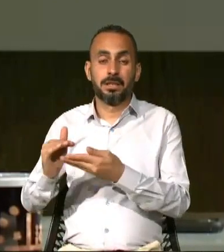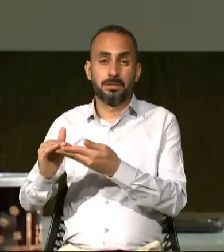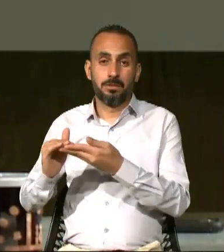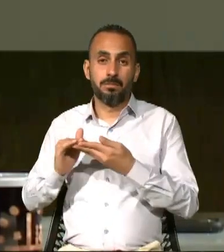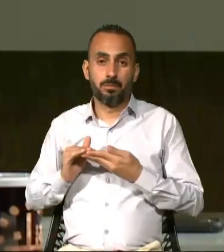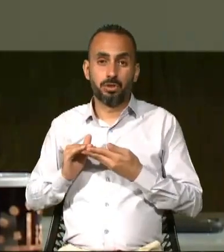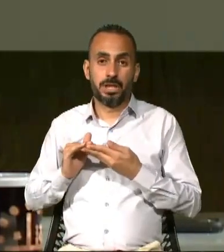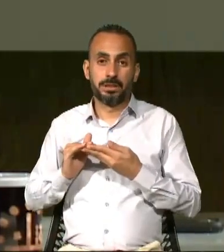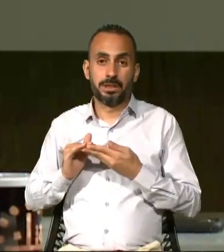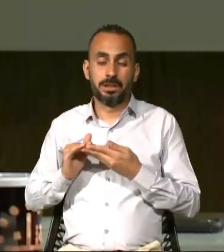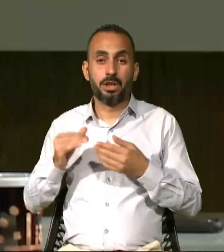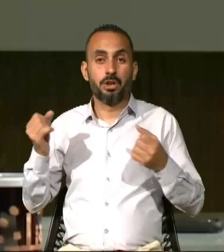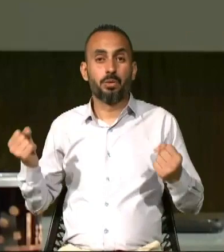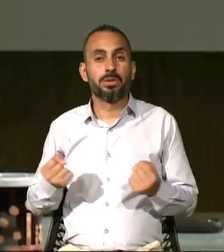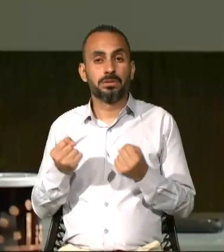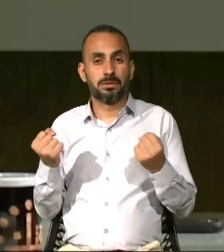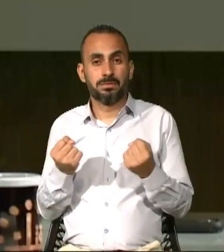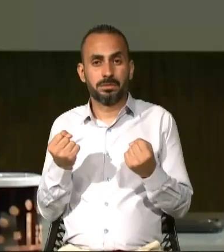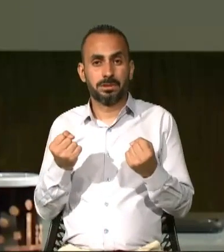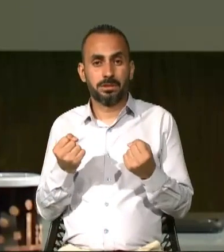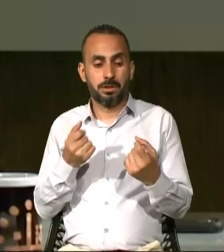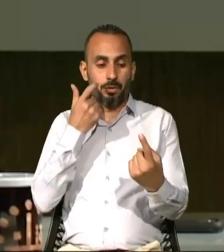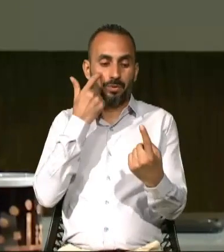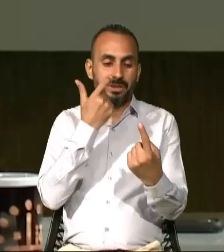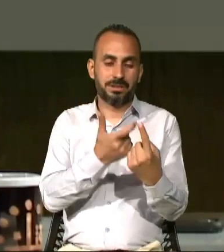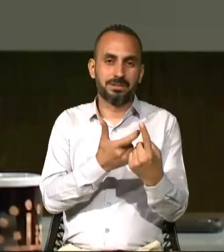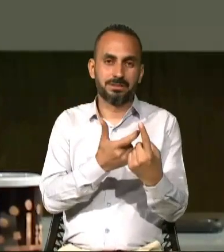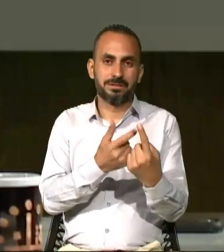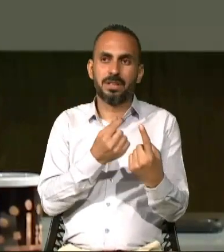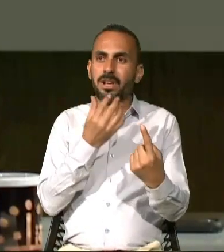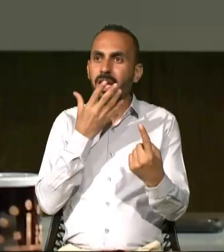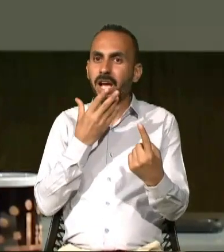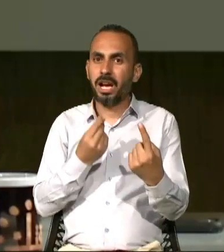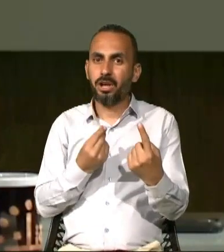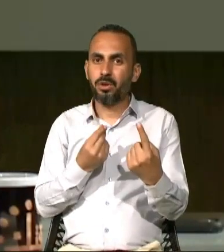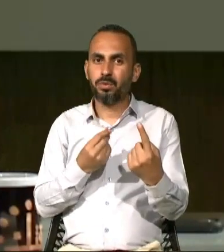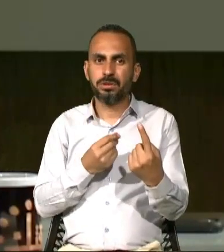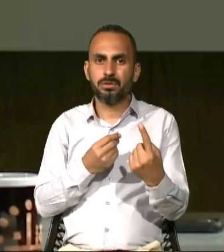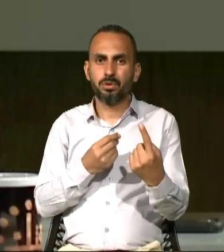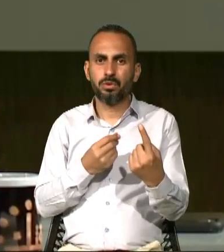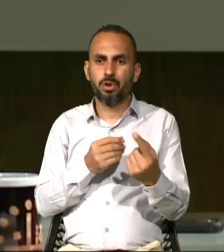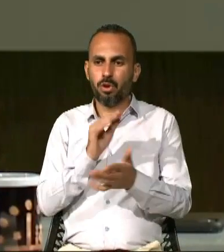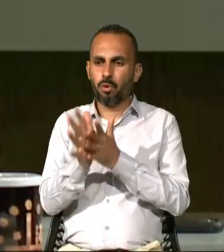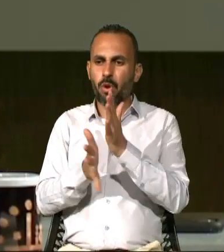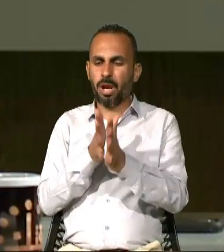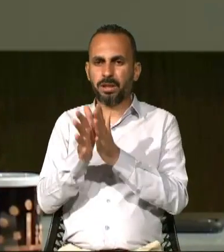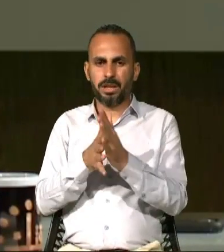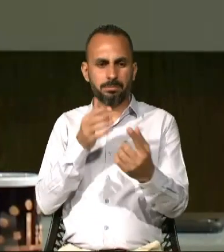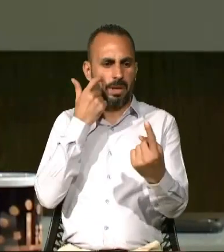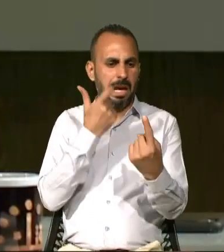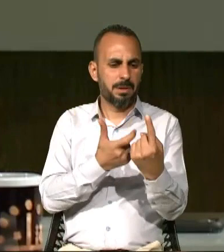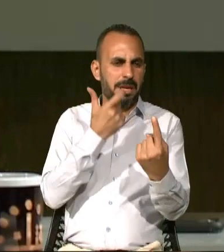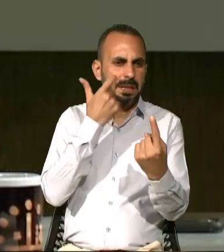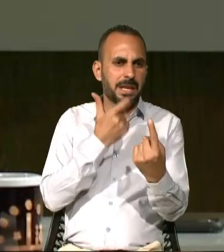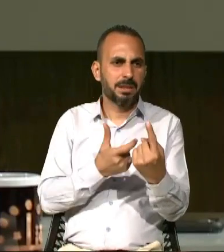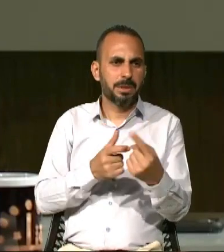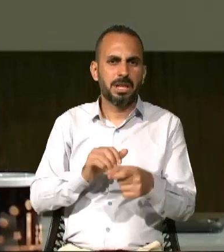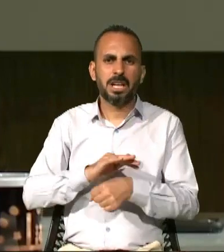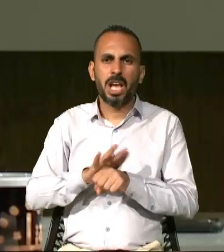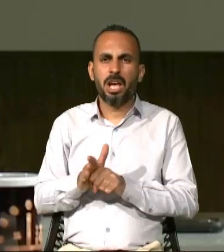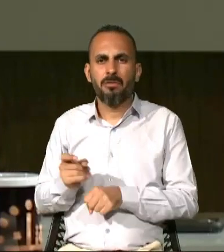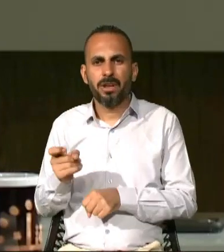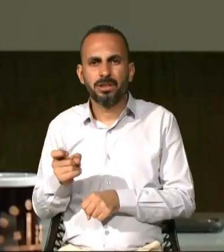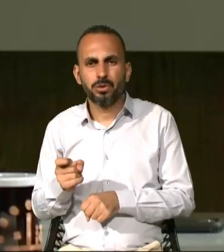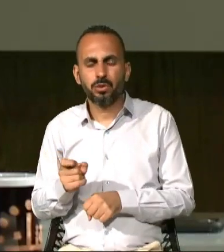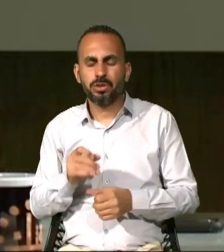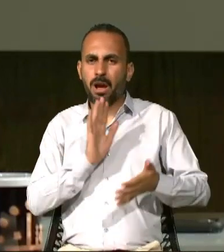وتشجيع وتحذير. الحلو ان الموضوع مش كله تحذير. ناس كتير بتقول الكورونا ده تقديم وغضب واحنا مرعوبين واللي بيحصل